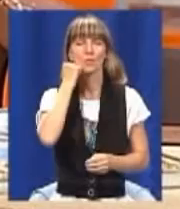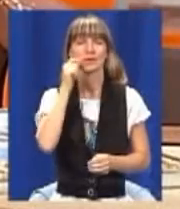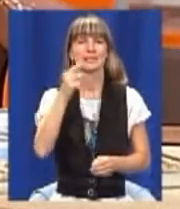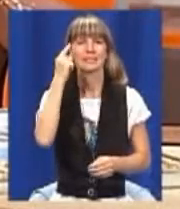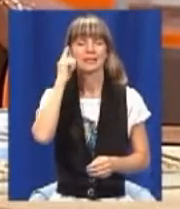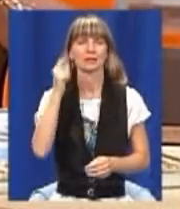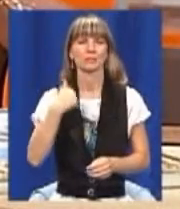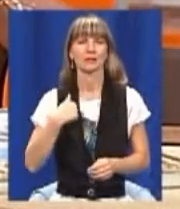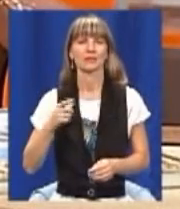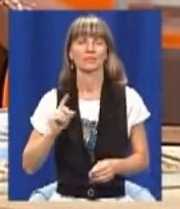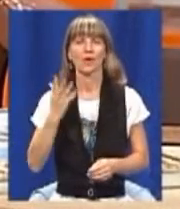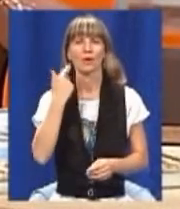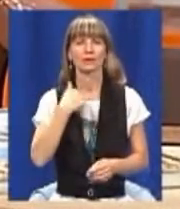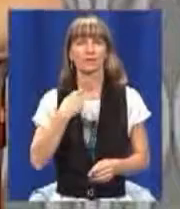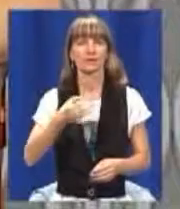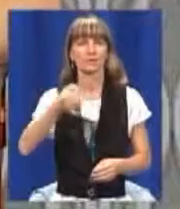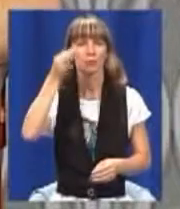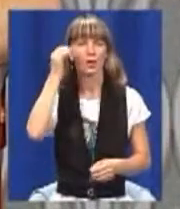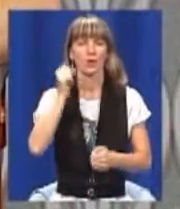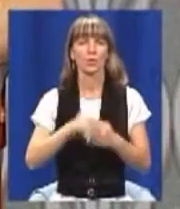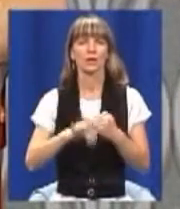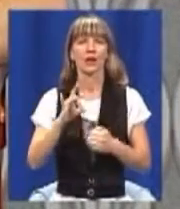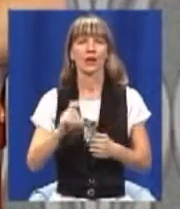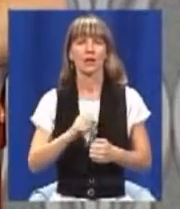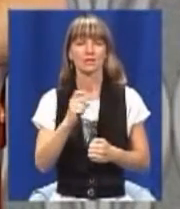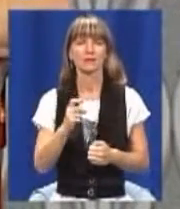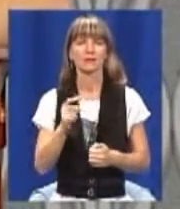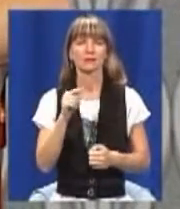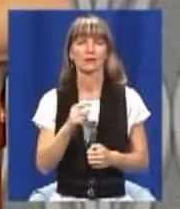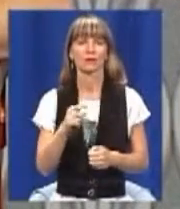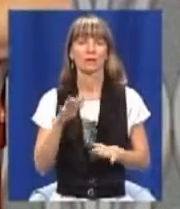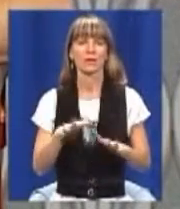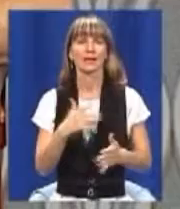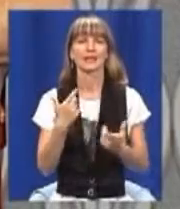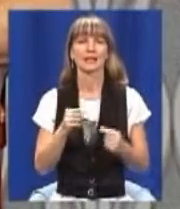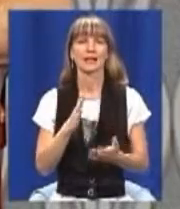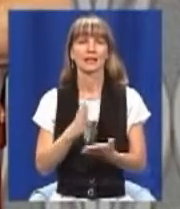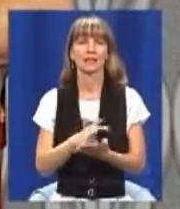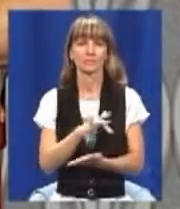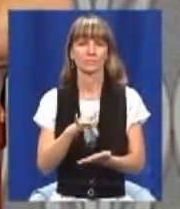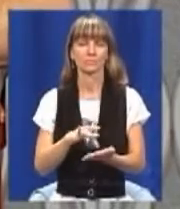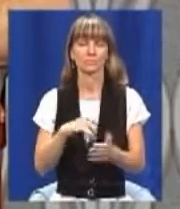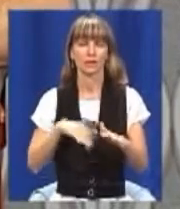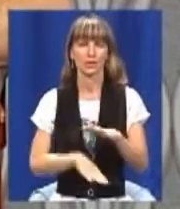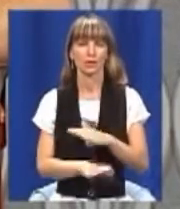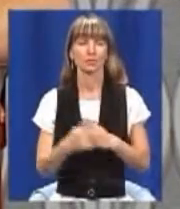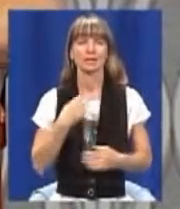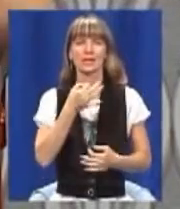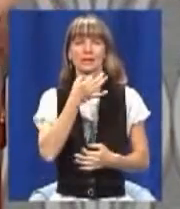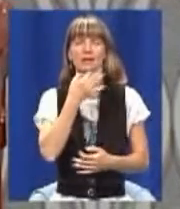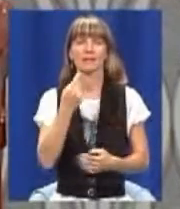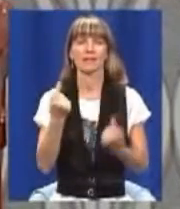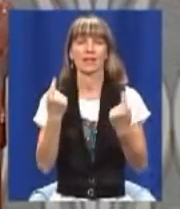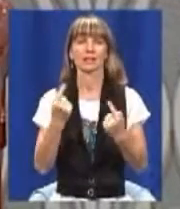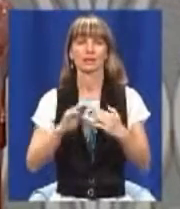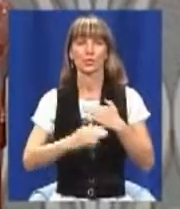ти знаєш, от мені насправді, коли я згадую, коли кожного разу завітаю до того міста, де є метрополітен, мені більше за все подобаються оці величезні східці,